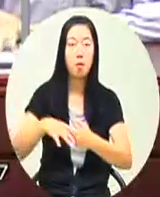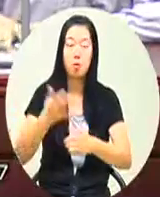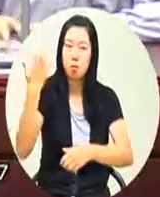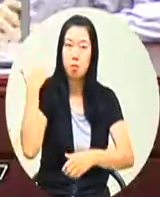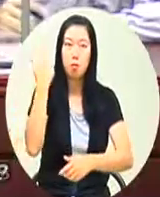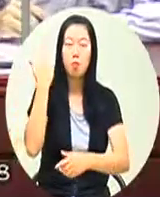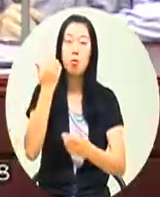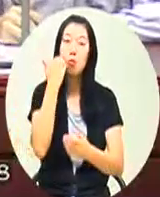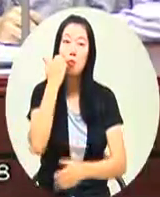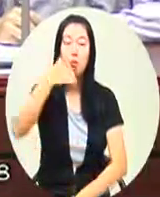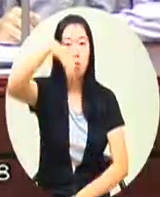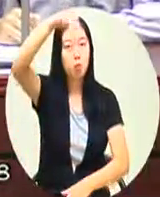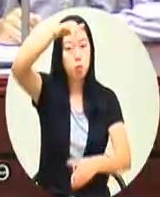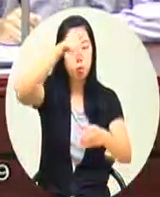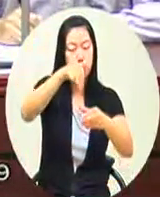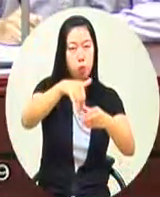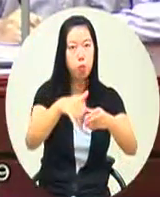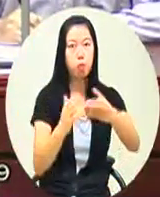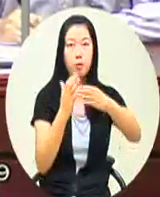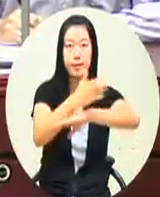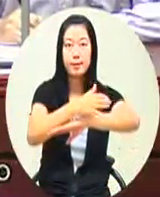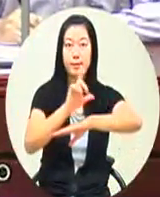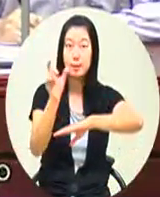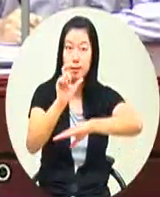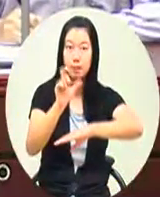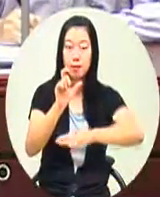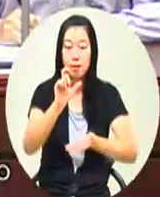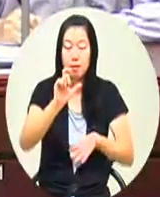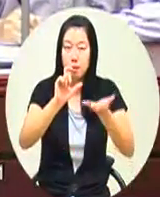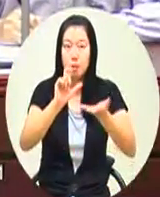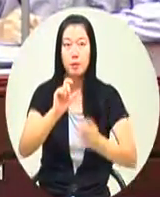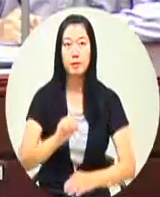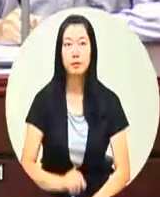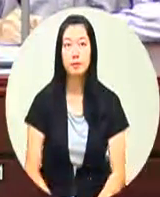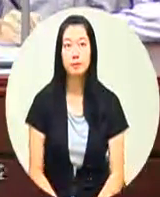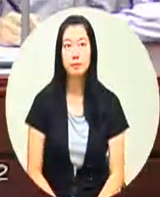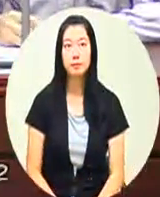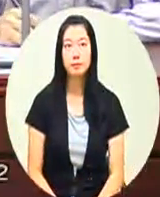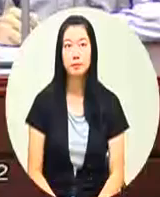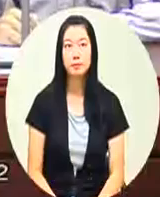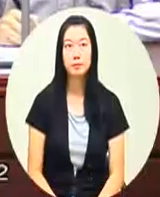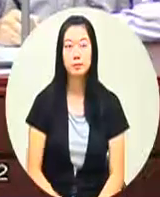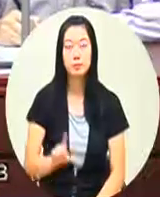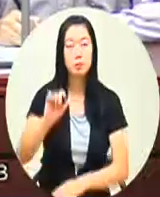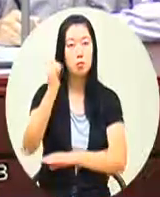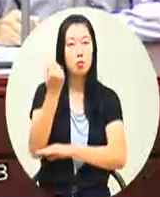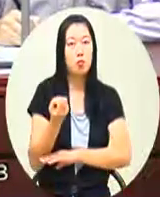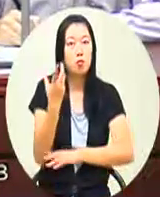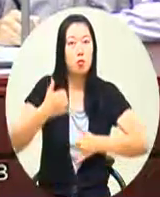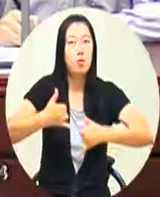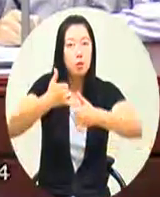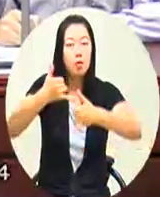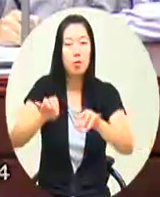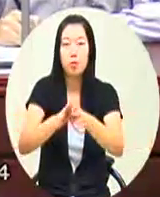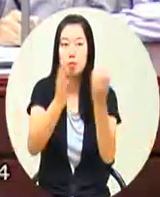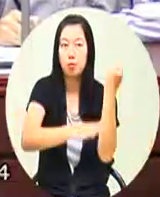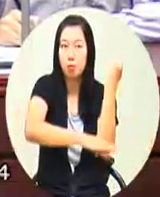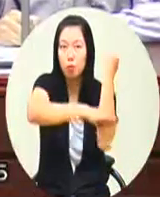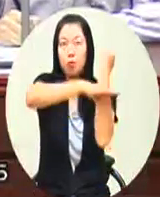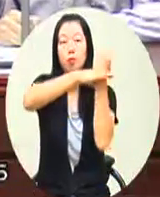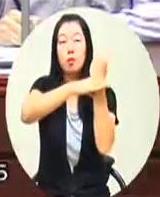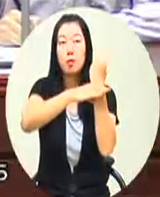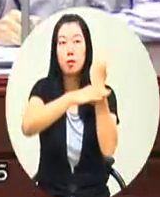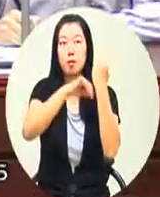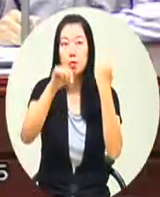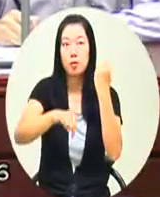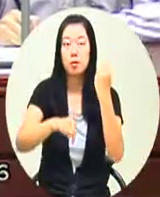降雨，只要降雨超过六十，它在那个义华路这个区域就会开始淹水，包含澄清路。那我们做